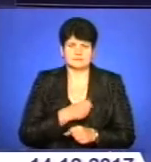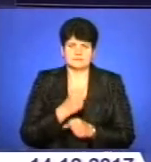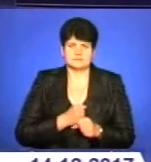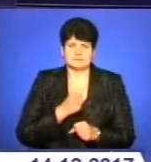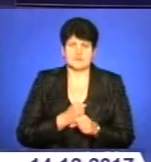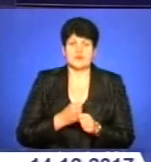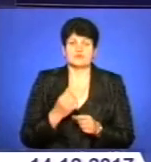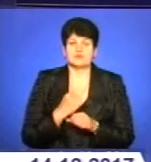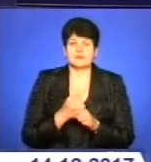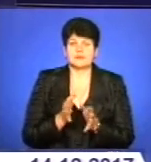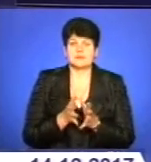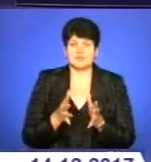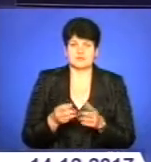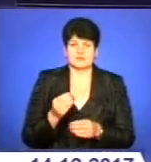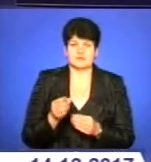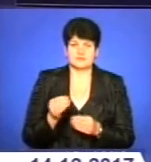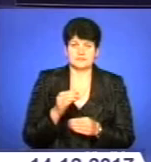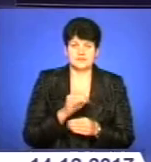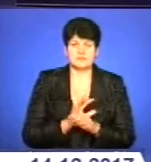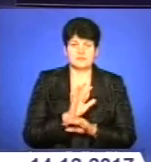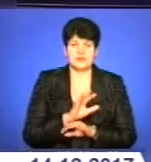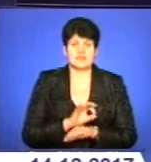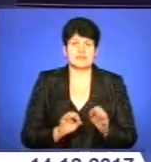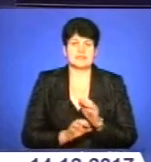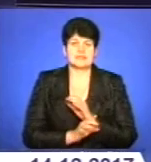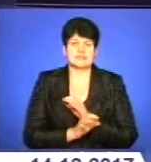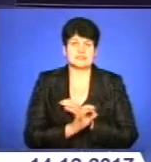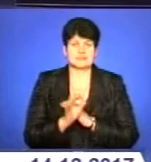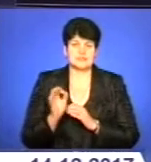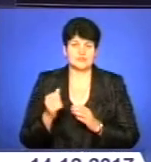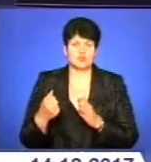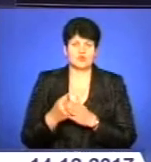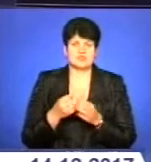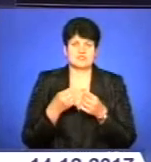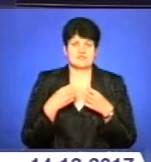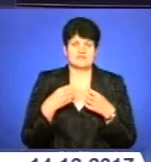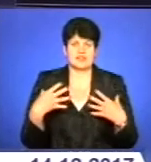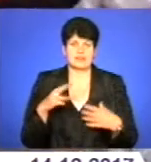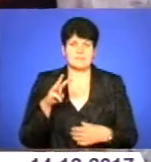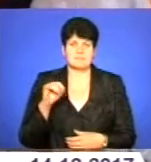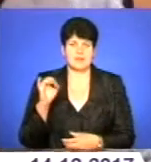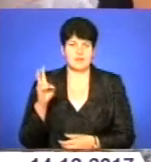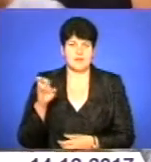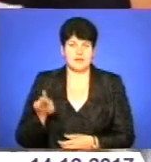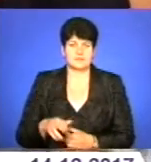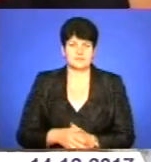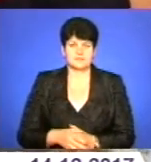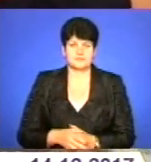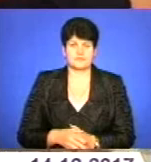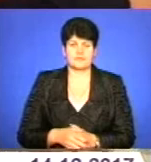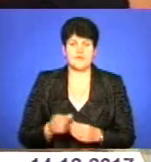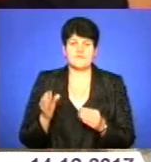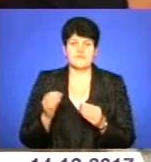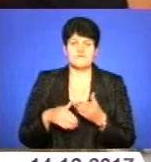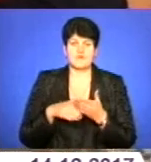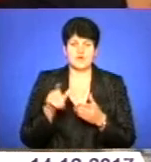їх якомога більше і відправити на схід до свята Миколая. Більше у сюжеті Соломії Струс. Волонтери ліплять